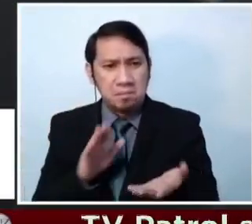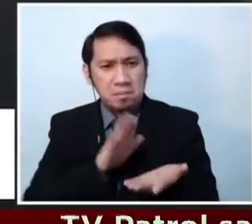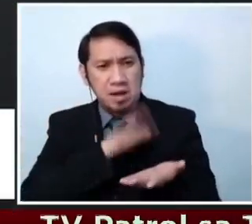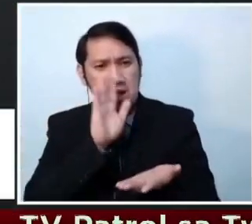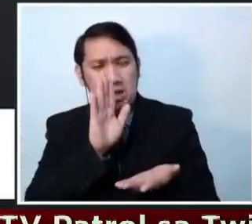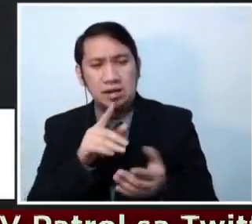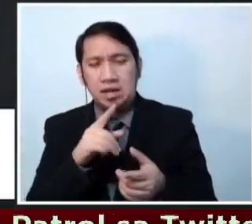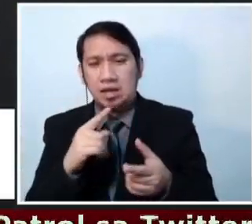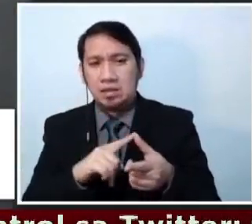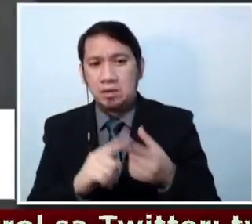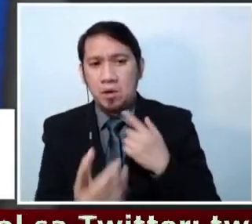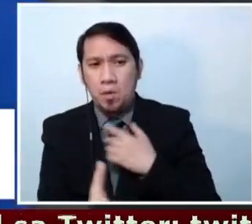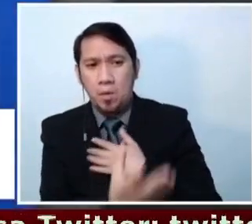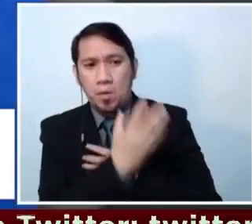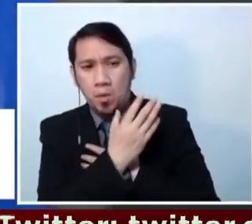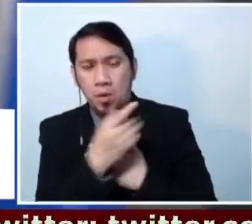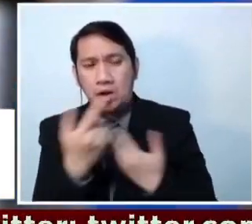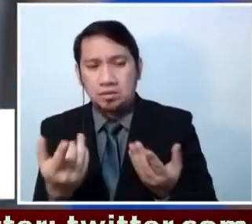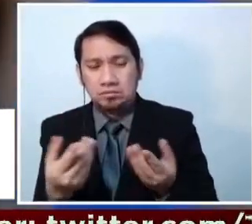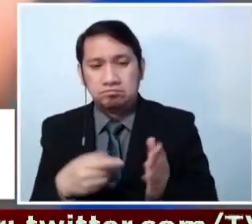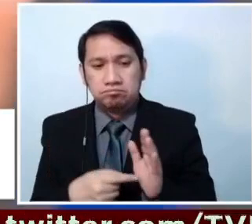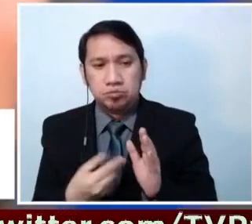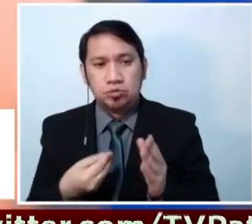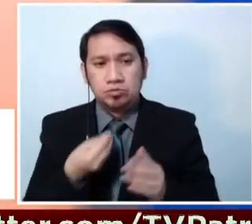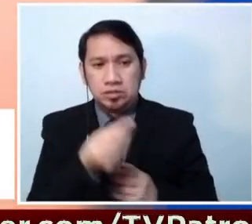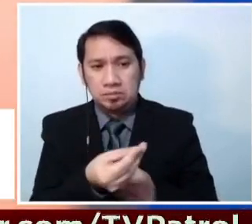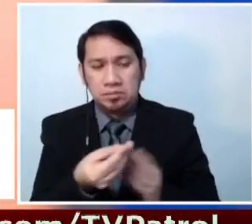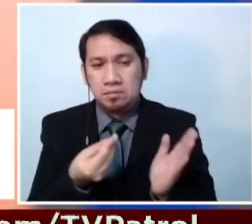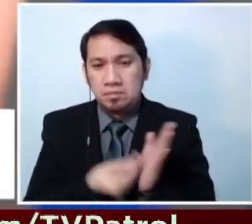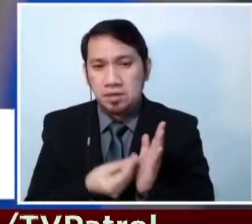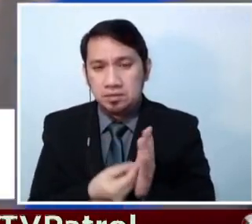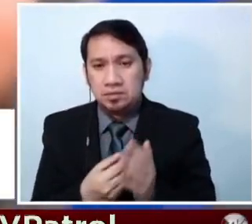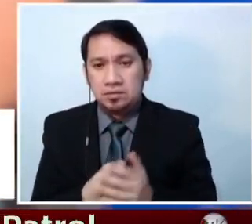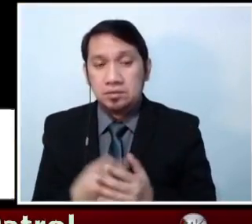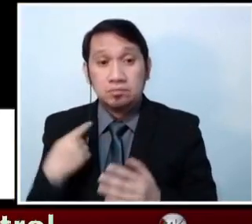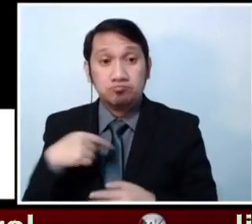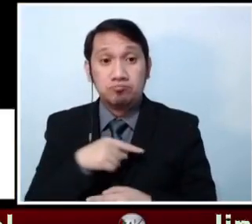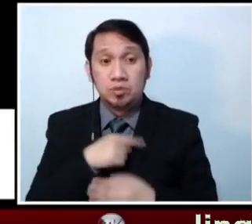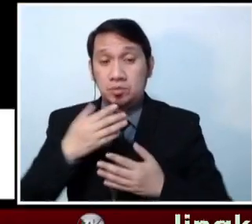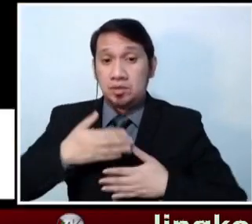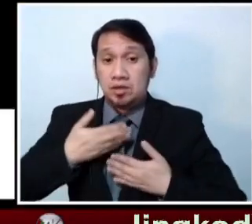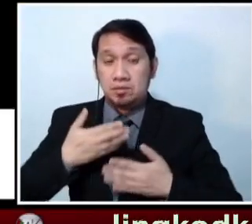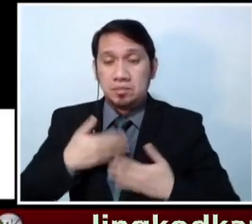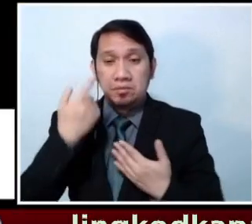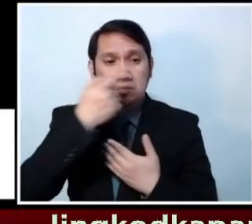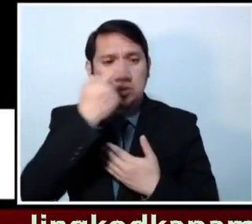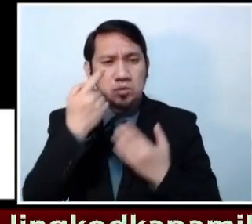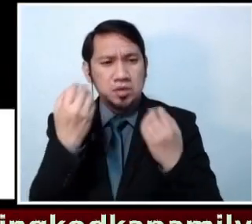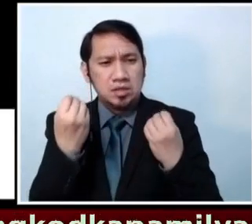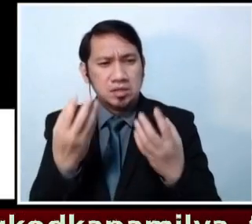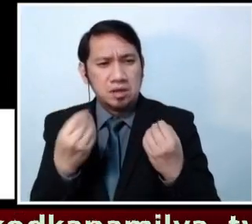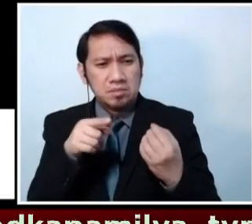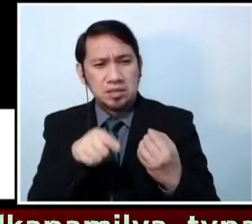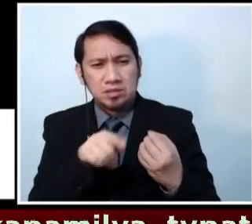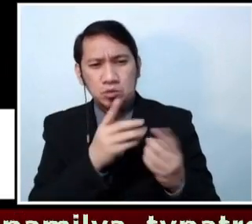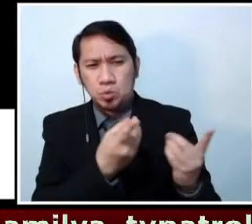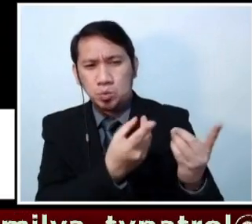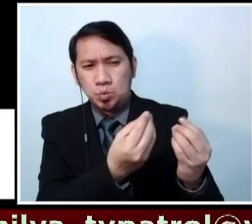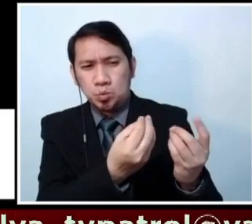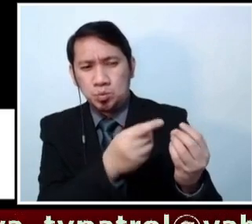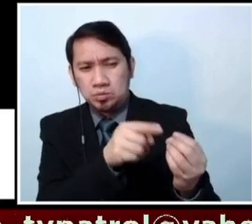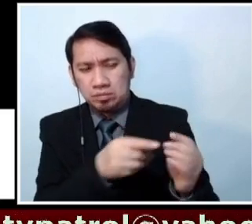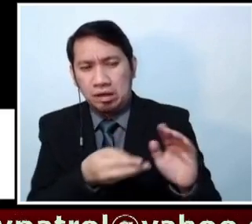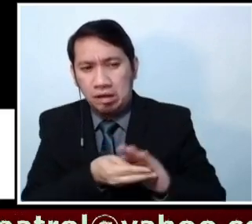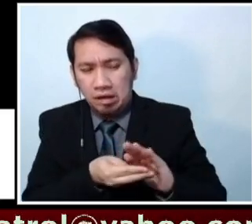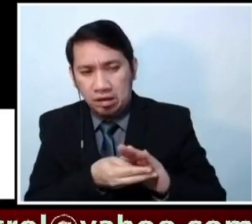umano sila ni Bello na maglabas ng pera. Eh, sa totoo lang po kami natutuwa sa ano, dahil sa marami na po siyang pinahihirapan. Halos